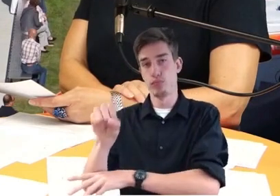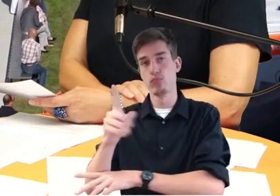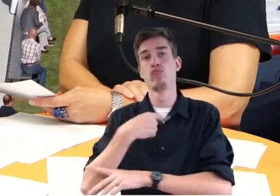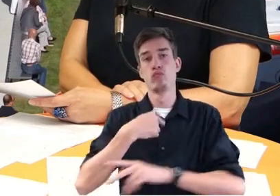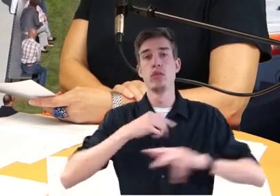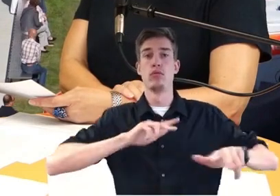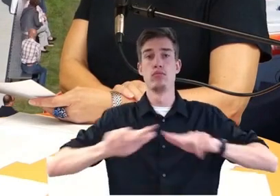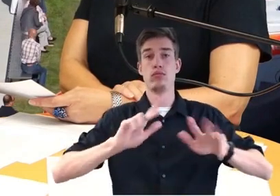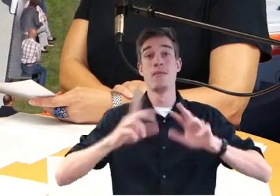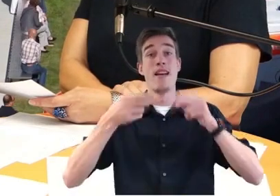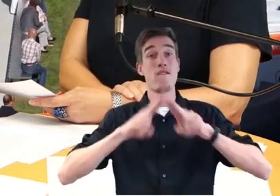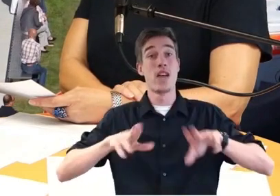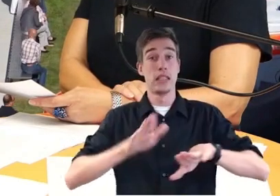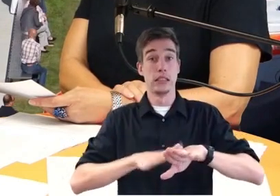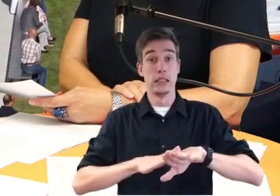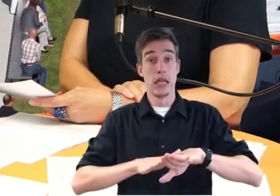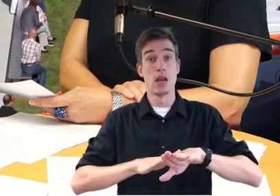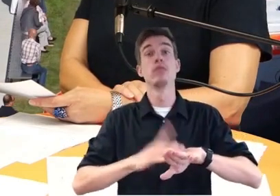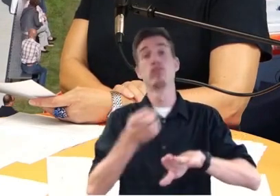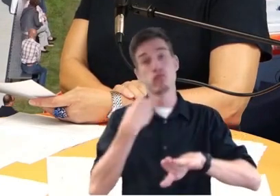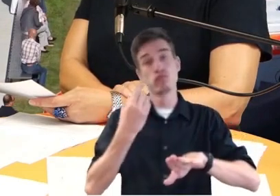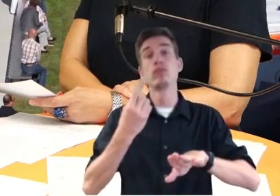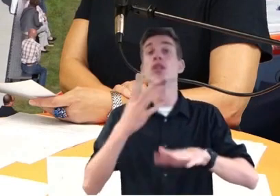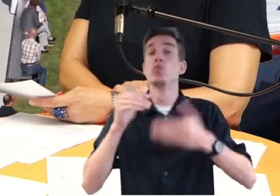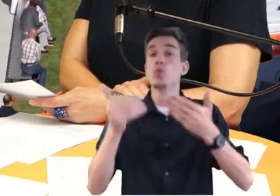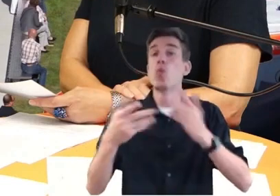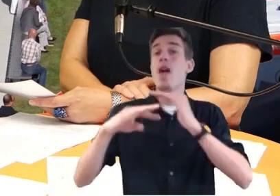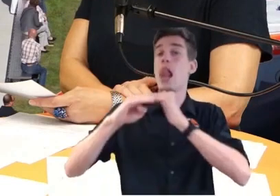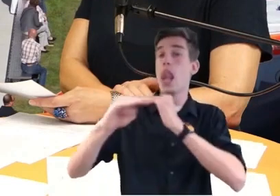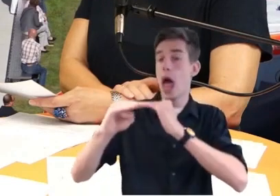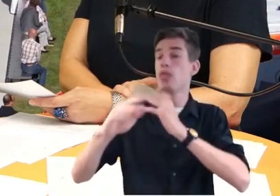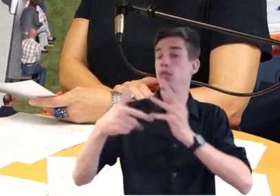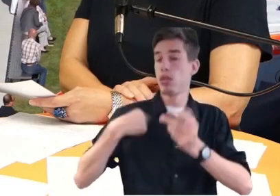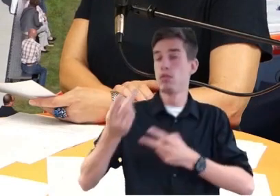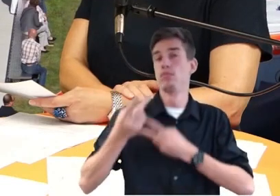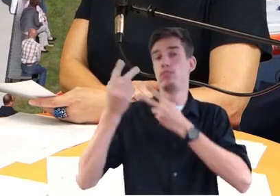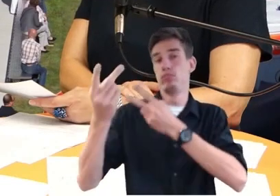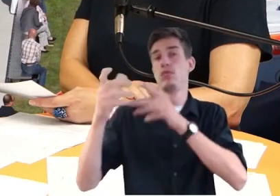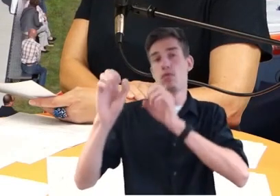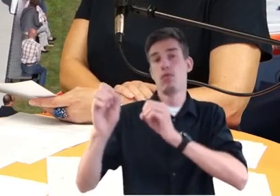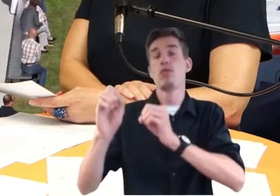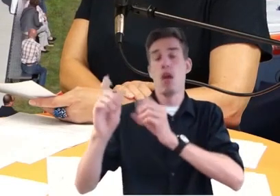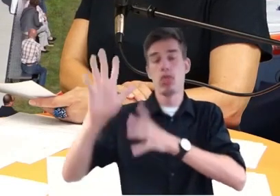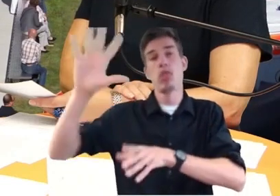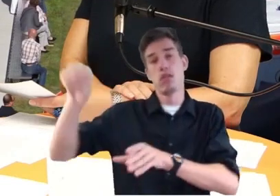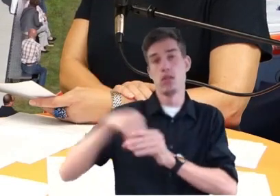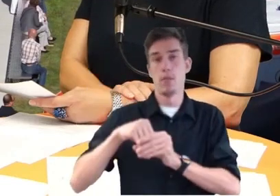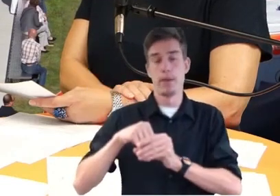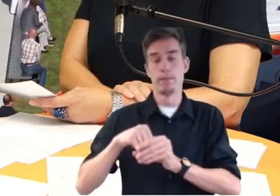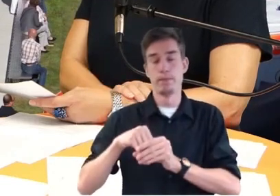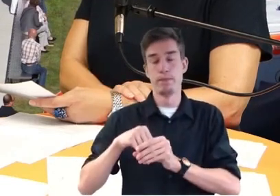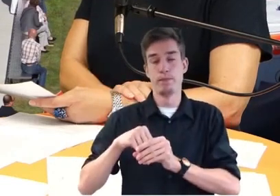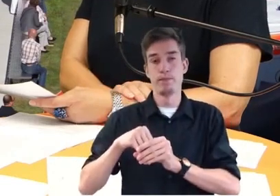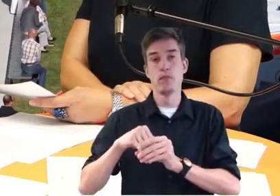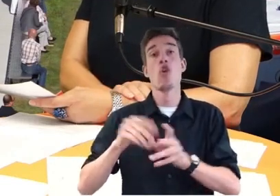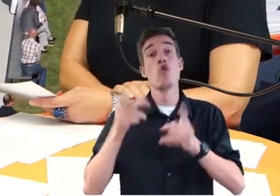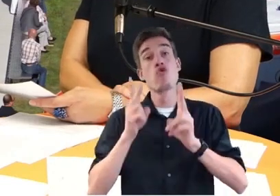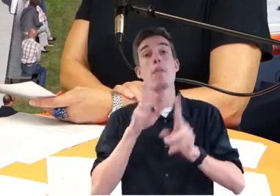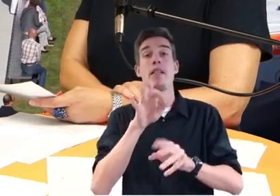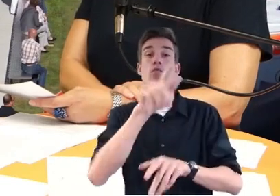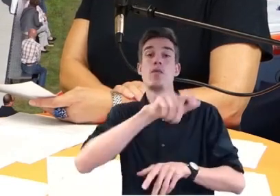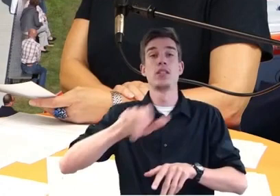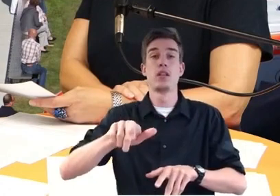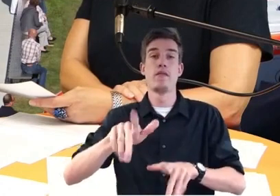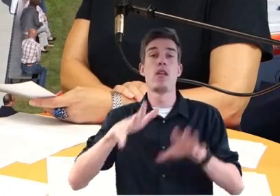Und in Friedenszeiten gestattet der Bund den Ländern, dass sie am Luftrettungsdienst teilnehmen können. Genau, und originär sind sie ja für den